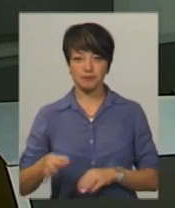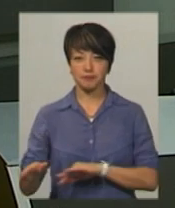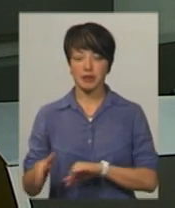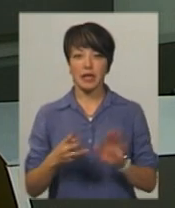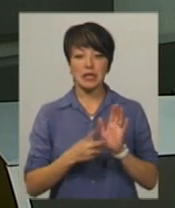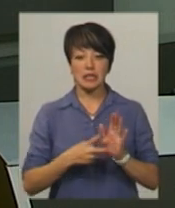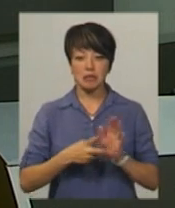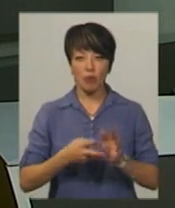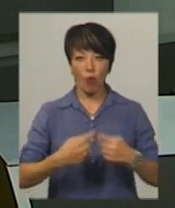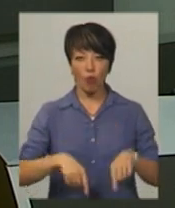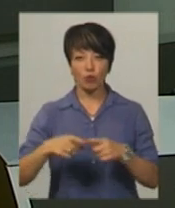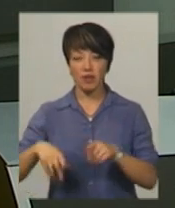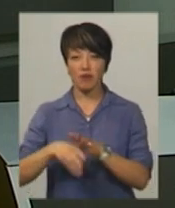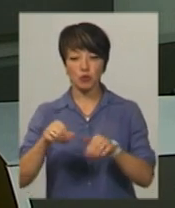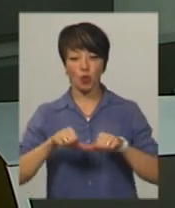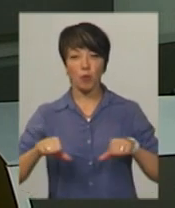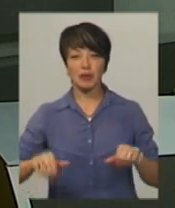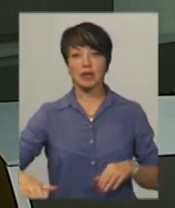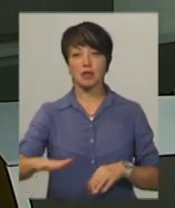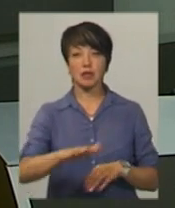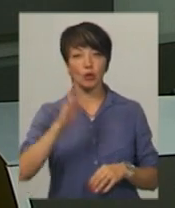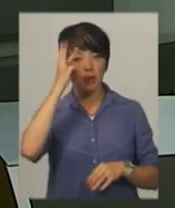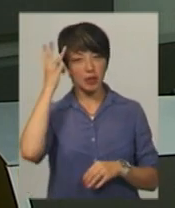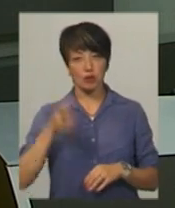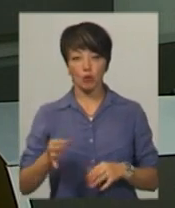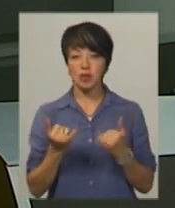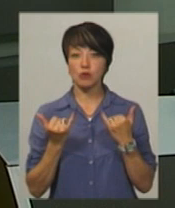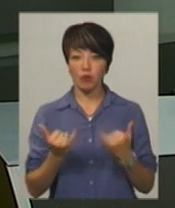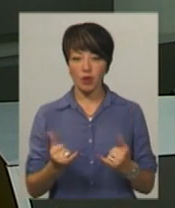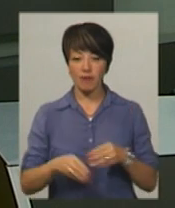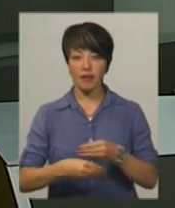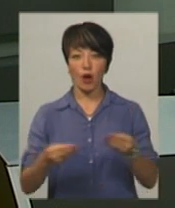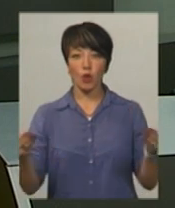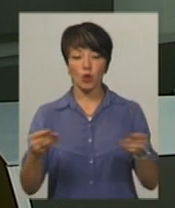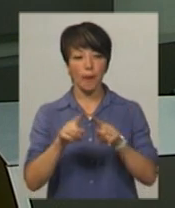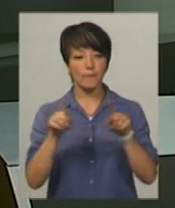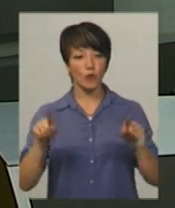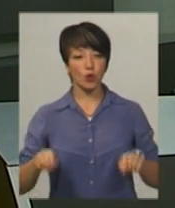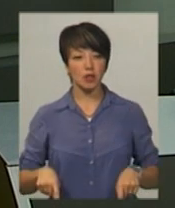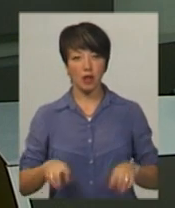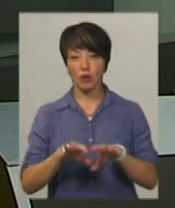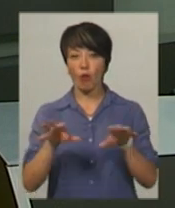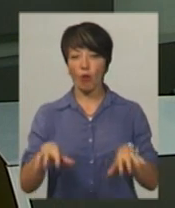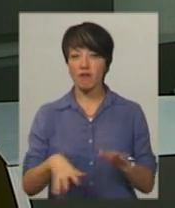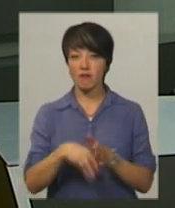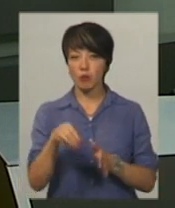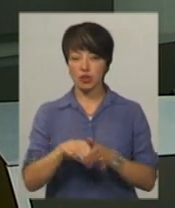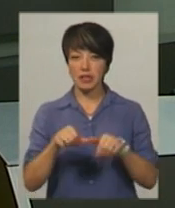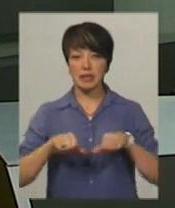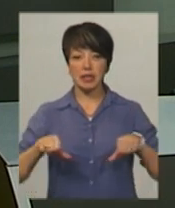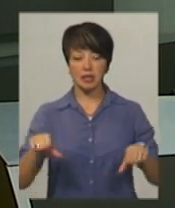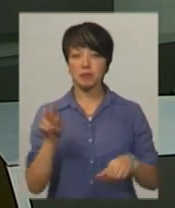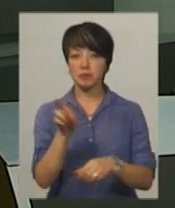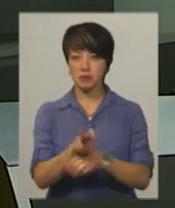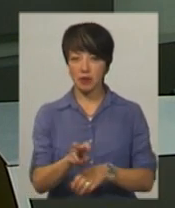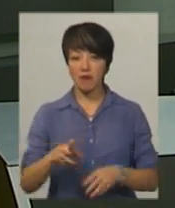Сім окружних виборчих комісій, які діють на території Хмельницької області, сьогодні видають бюлетені головам виборчих дільниць. Ми навідалися в